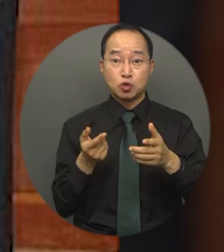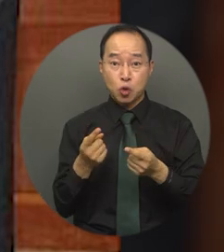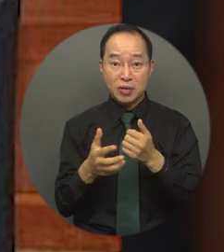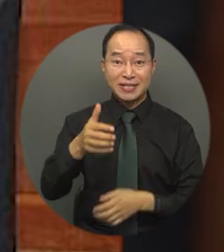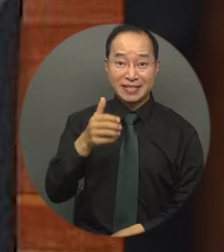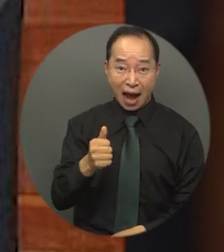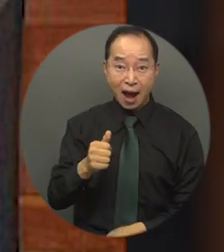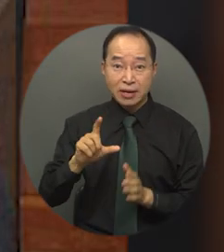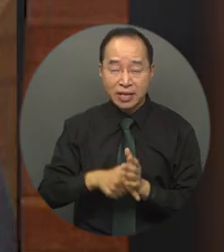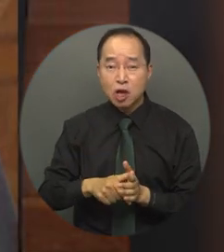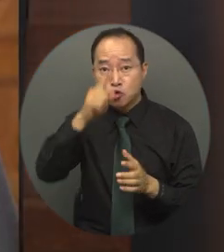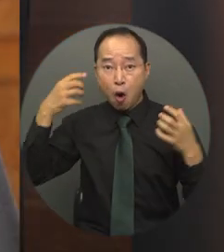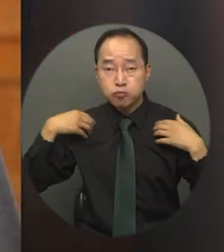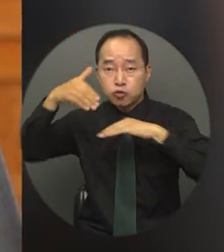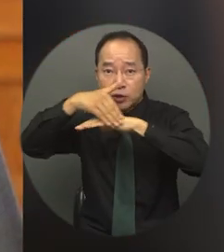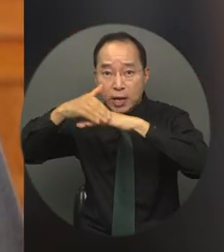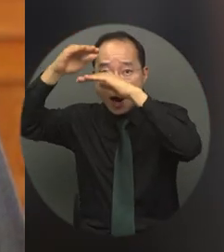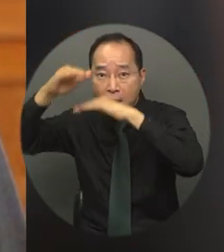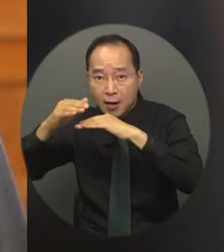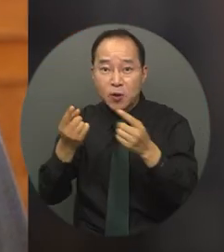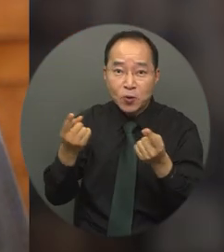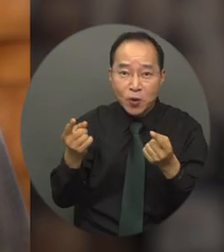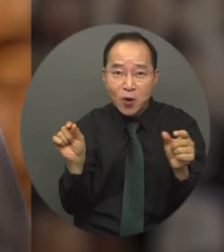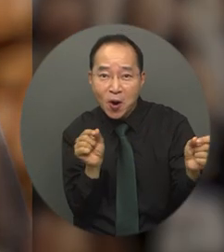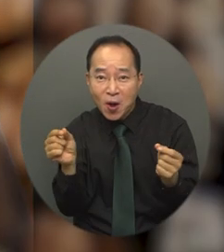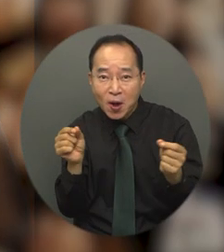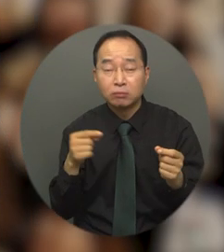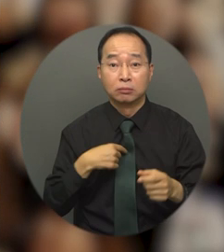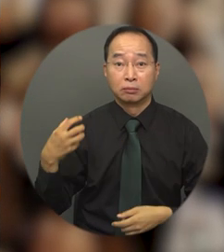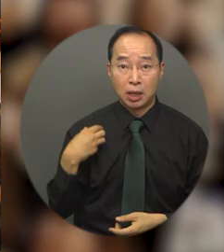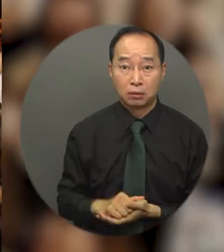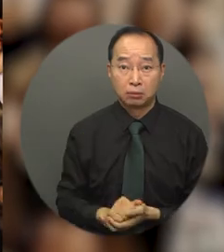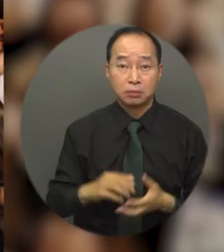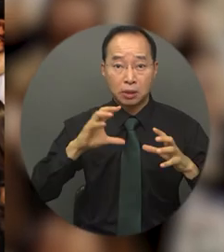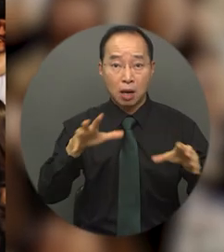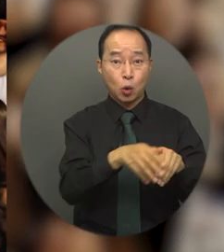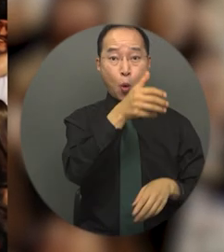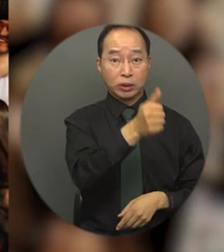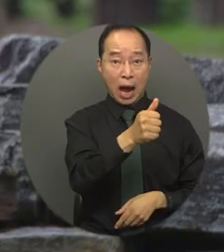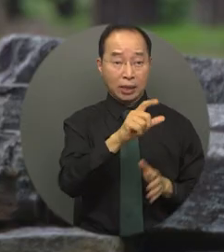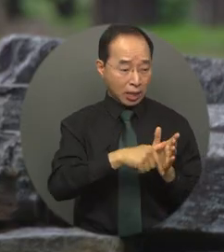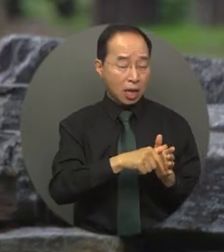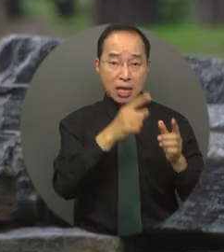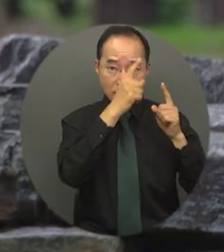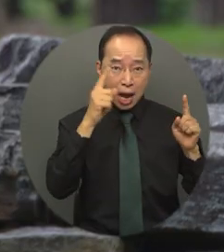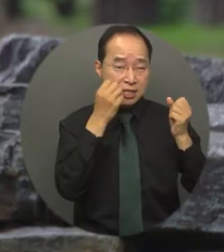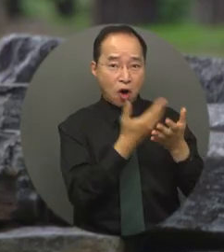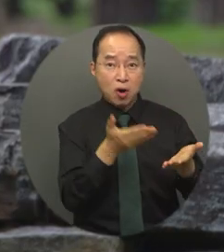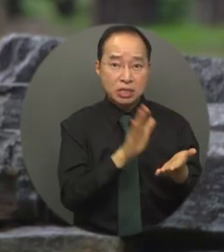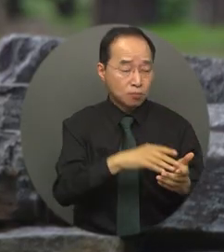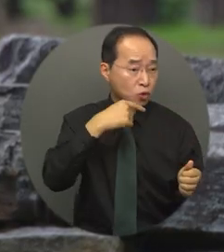주요한 정책의 조율을 담당했습니다. 대학 총장을 하면서는 대학 혁신과 교육